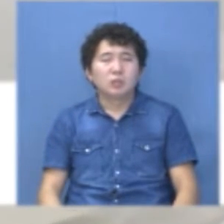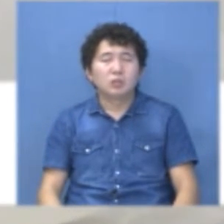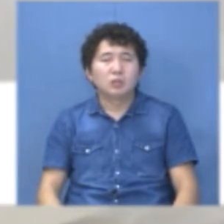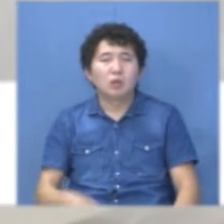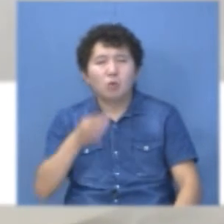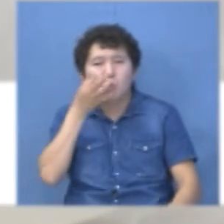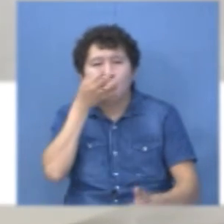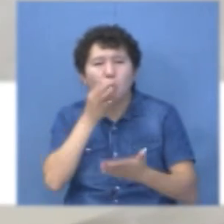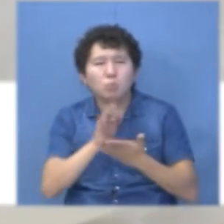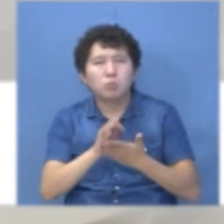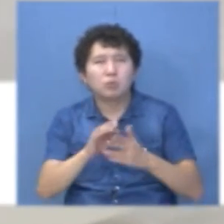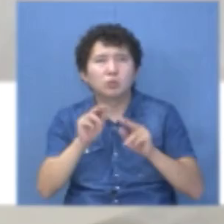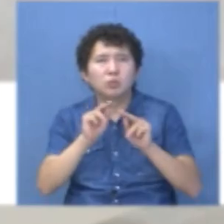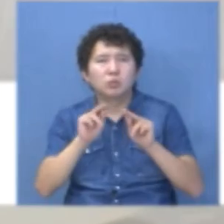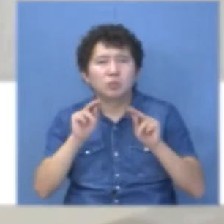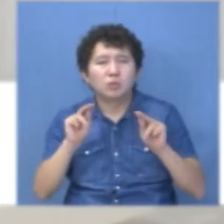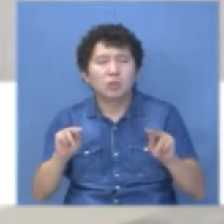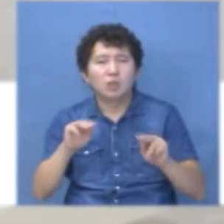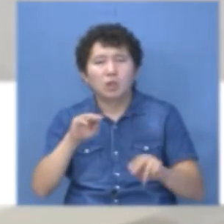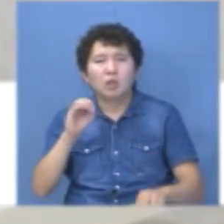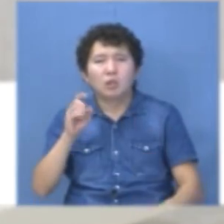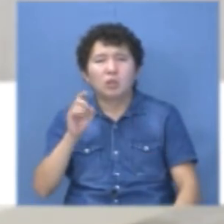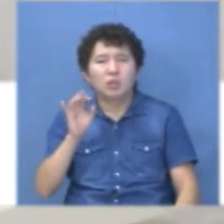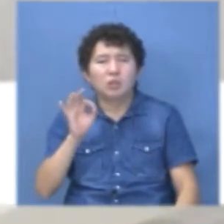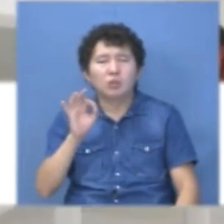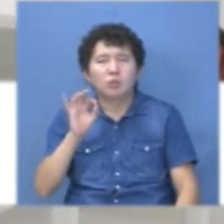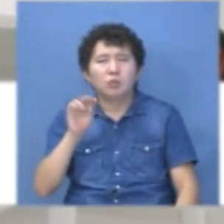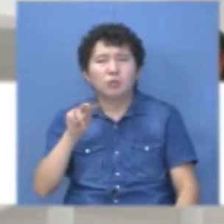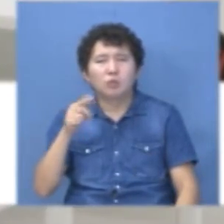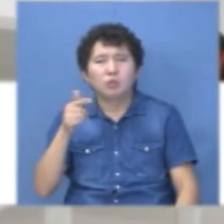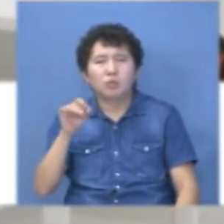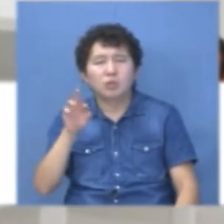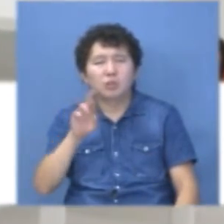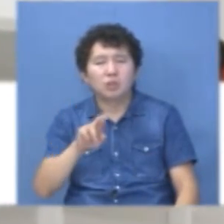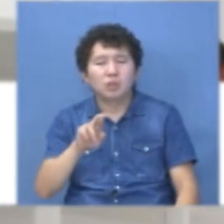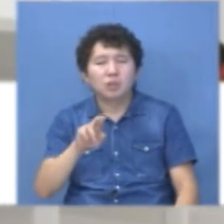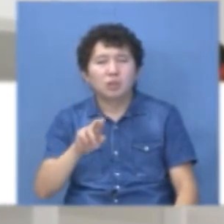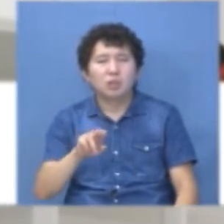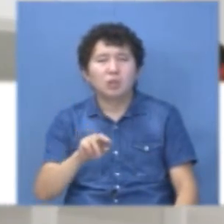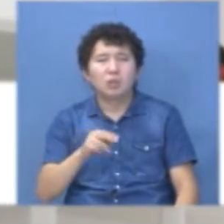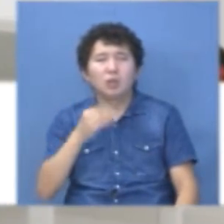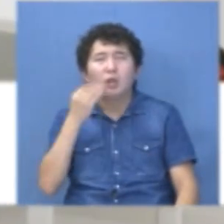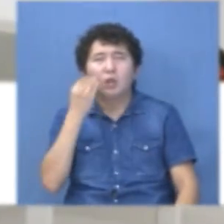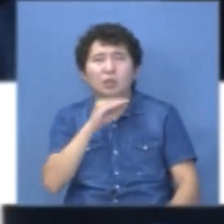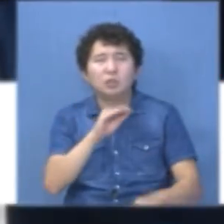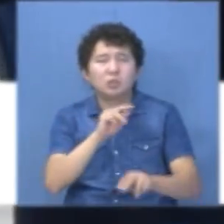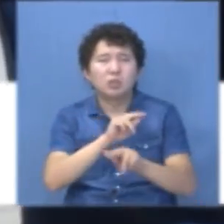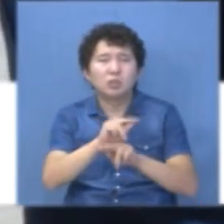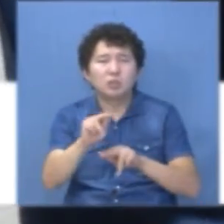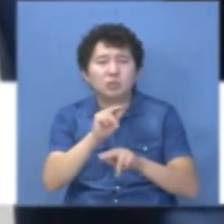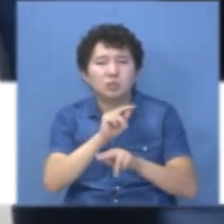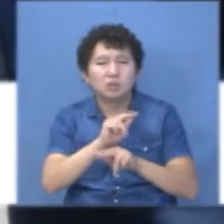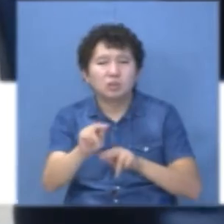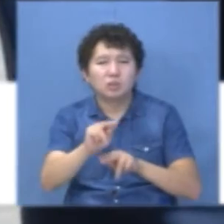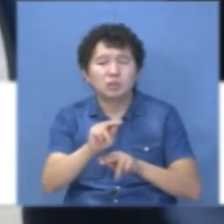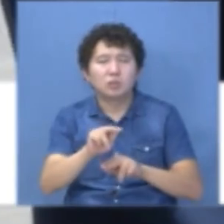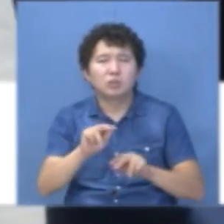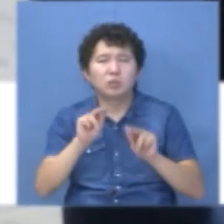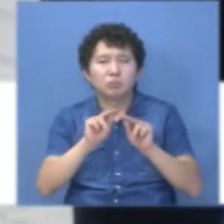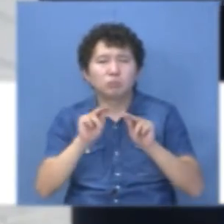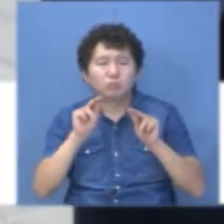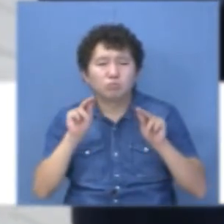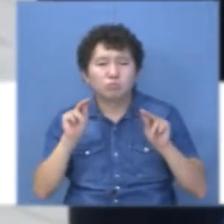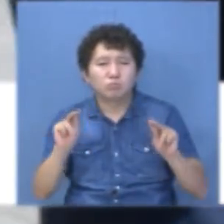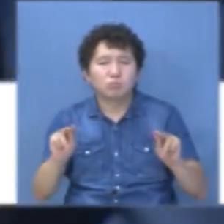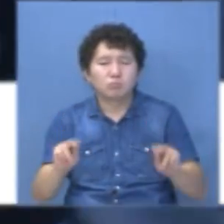білім негізі. Тіпті қазіргі технологиялар ерекше дамыған заманның өзінде сапалы оқыту жүйесін қамтамасыз етудегі мұғалімнің рөлін еш